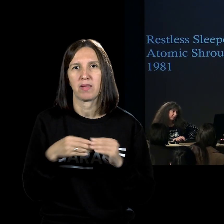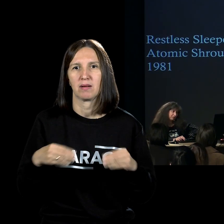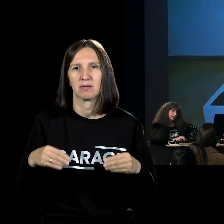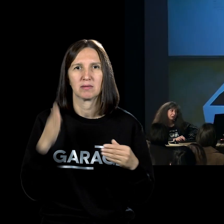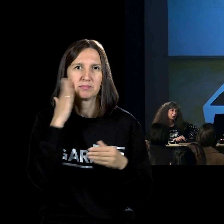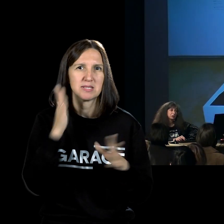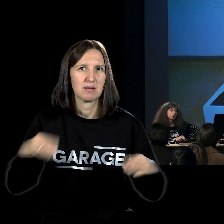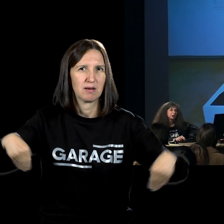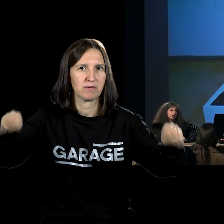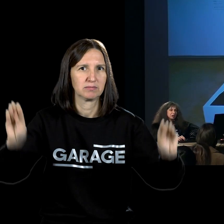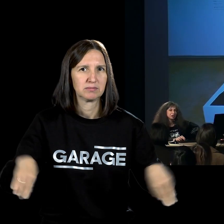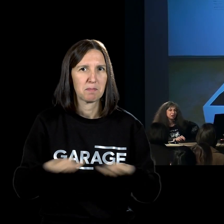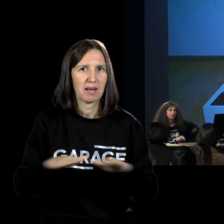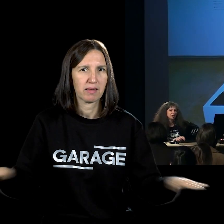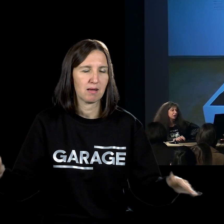белья